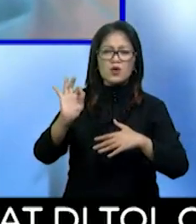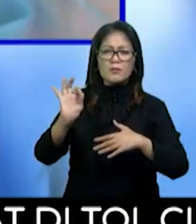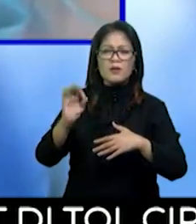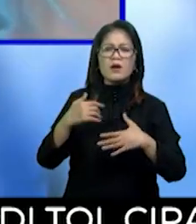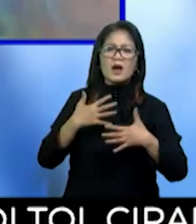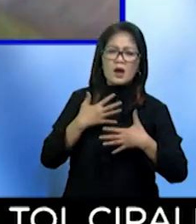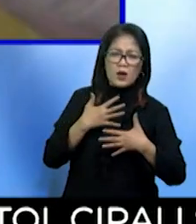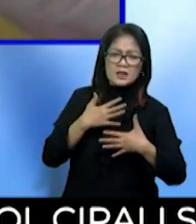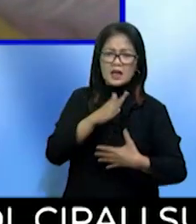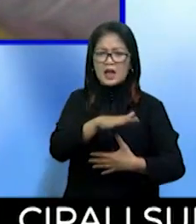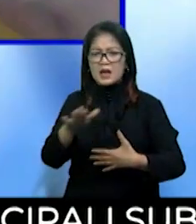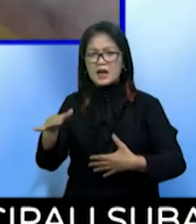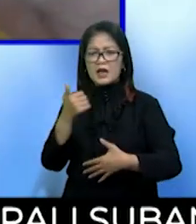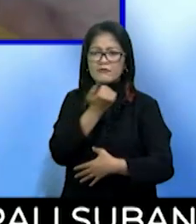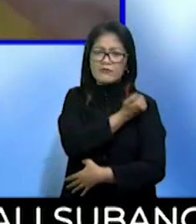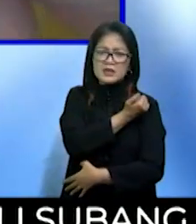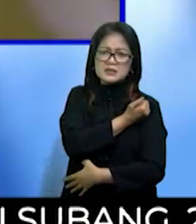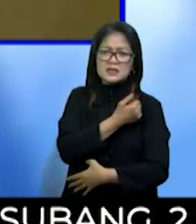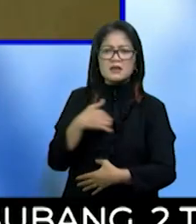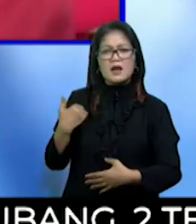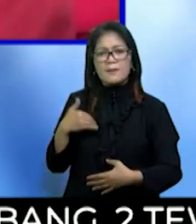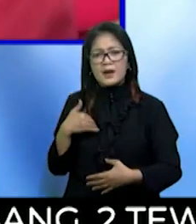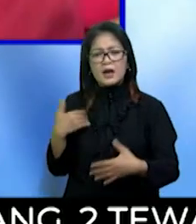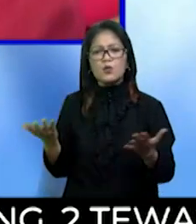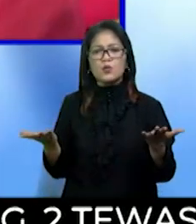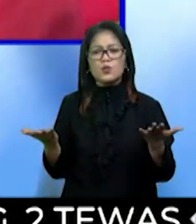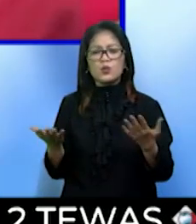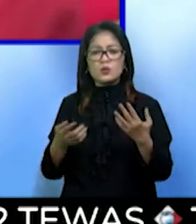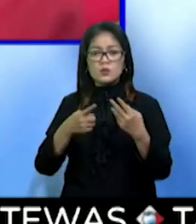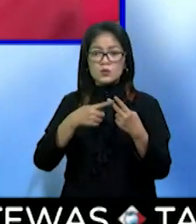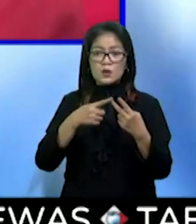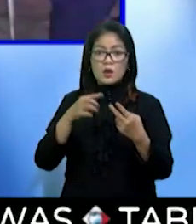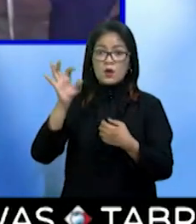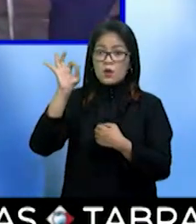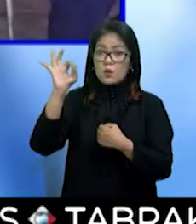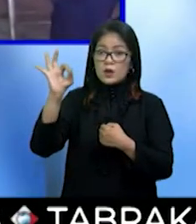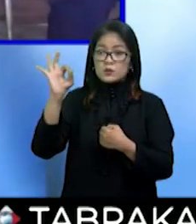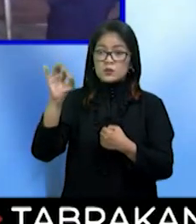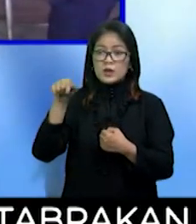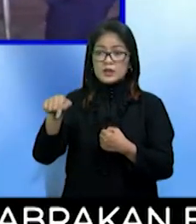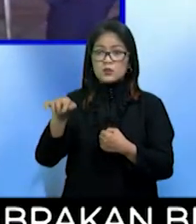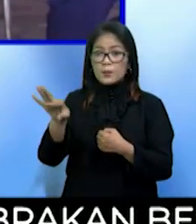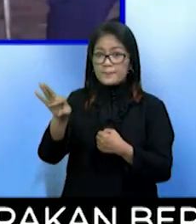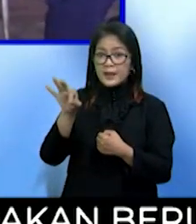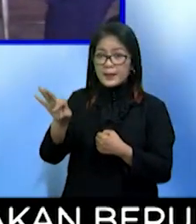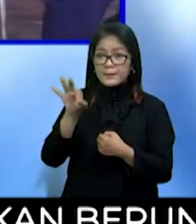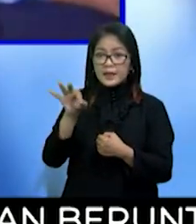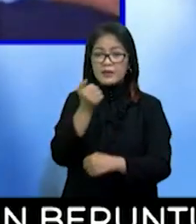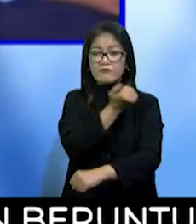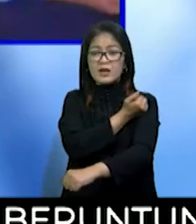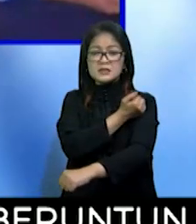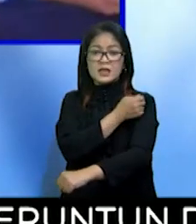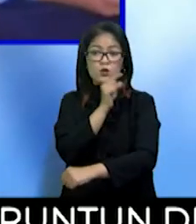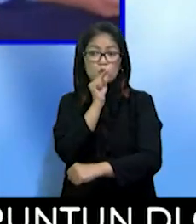mendapatkan vaksin. Yang pertama. Yang kedua, masih ada orang tua yang masih memilih-milih jenis vaksin yang akan diberikan kepada anaknya.